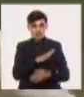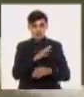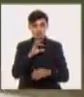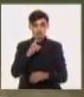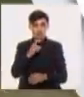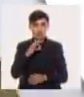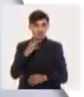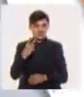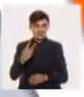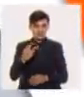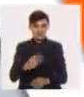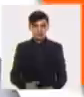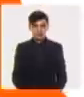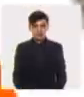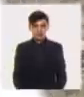103?